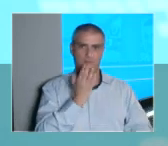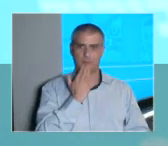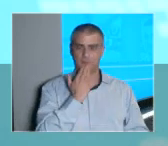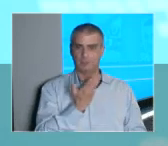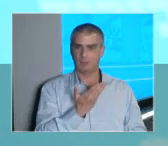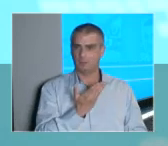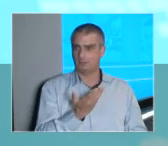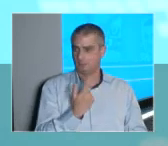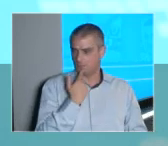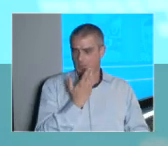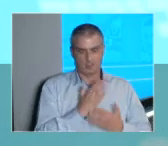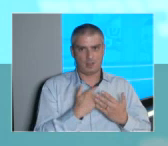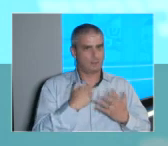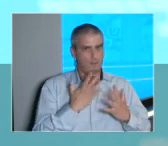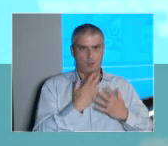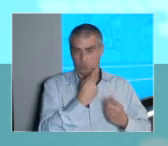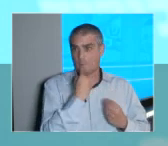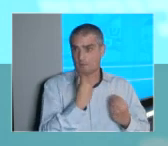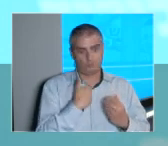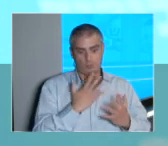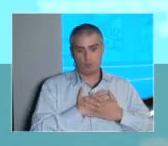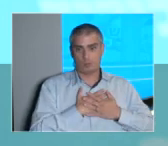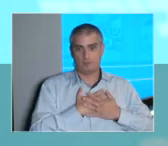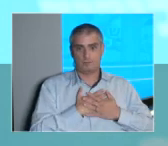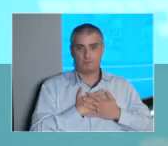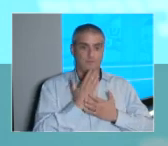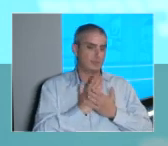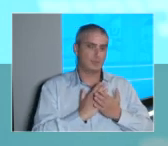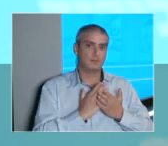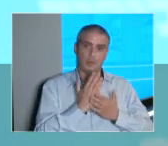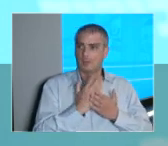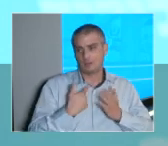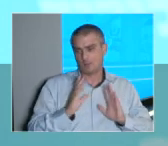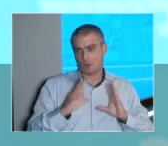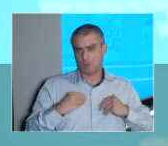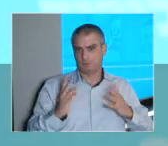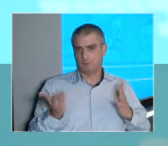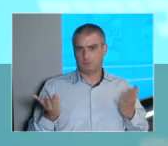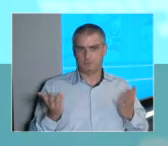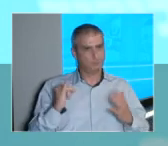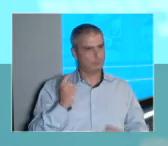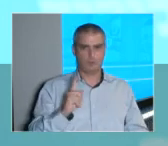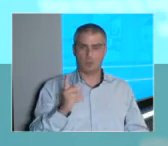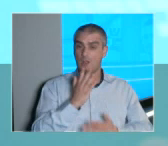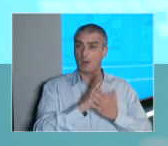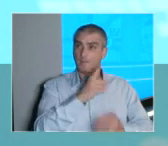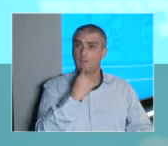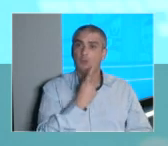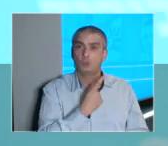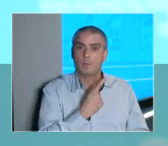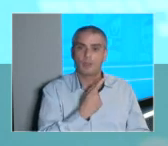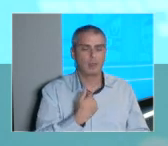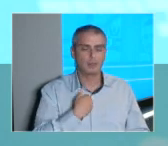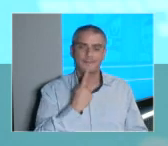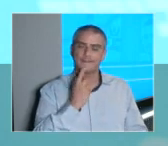הוא אומר דברים שבחלקם אני מאוד אוהב אותם. אני לא מבין את זה לגמרי. חלקם לא. בהחלט לא, בהחלט לא. חלק מהדברים,